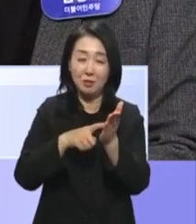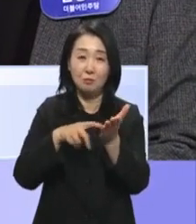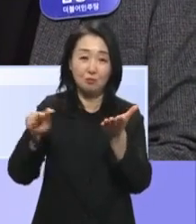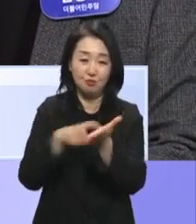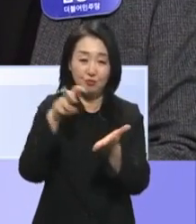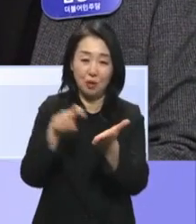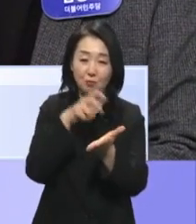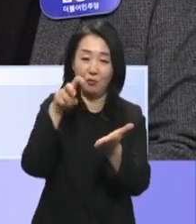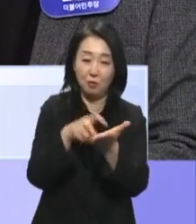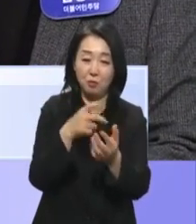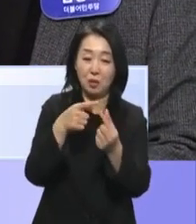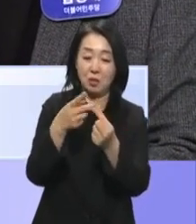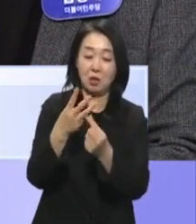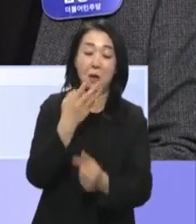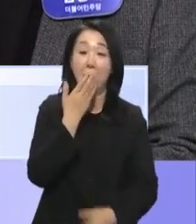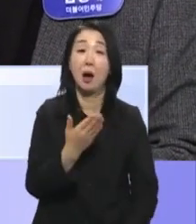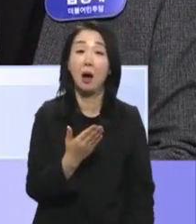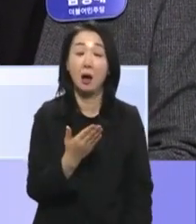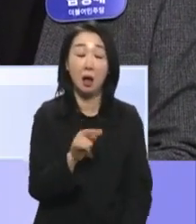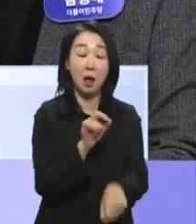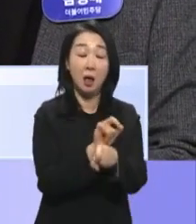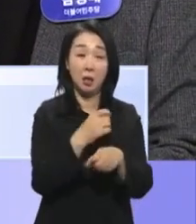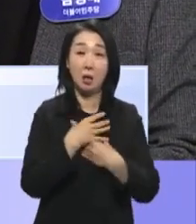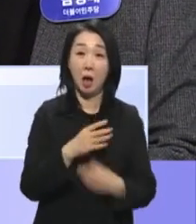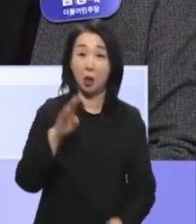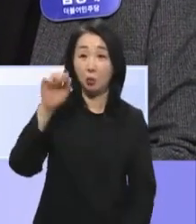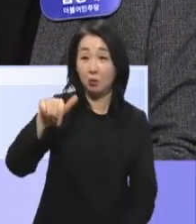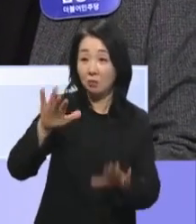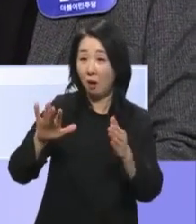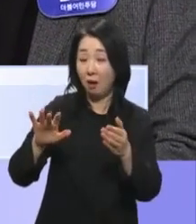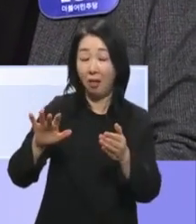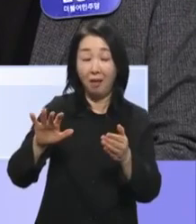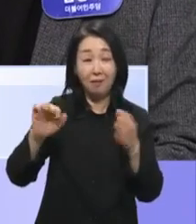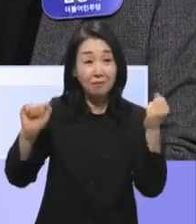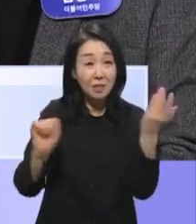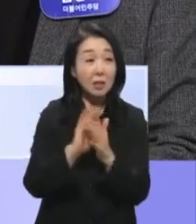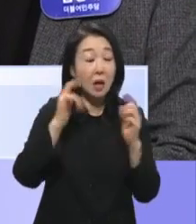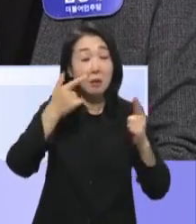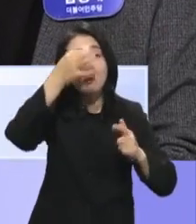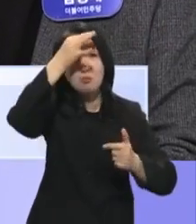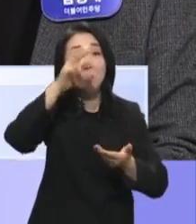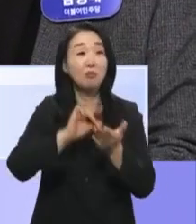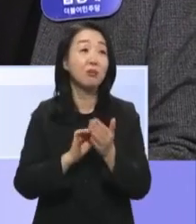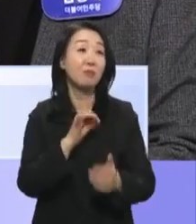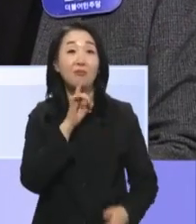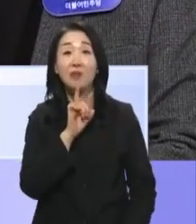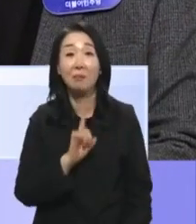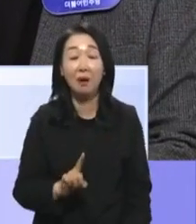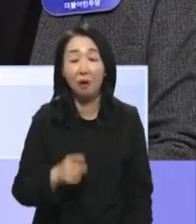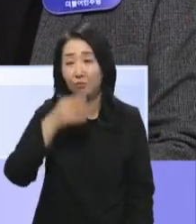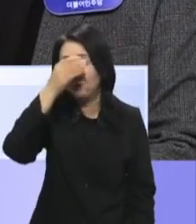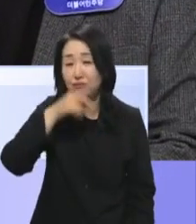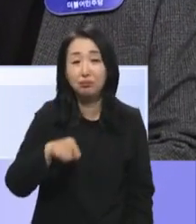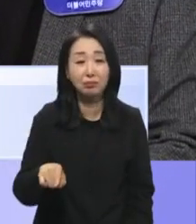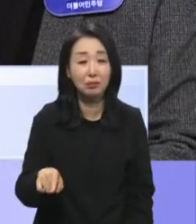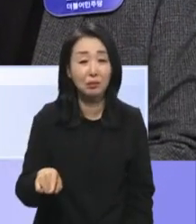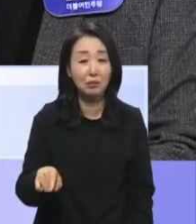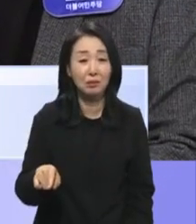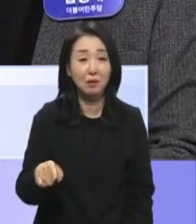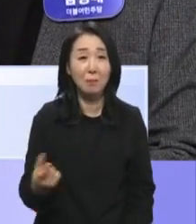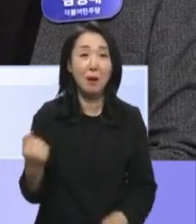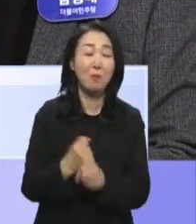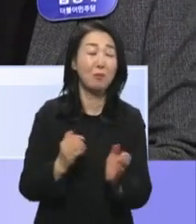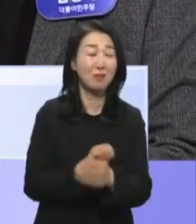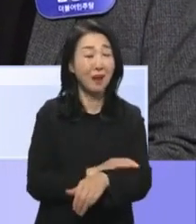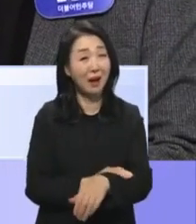지금 행안부에서 이번 사태가 재난이 아니다 약간 기술적인 문제가 있었을 뿐이고 빨리 그래도 복구 했으니까